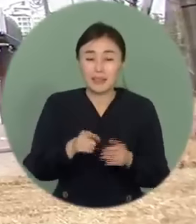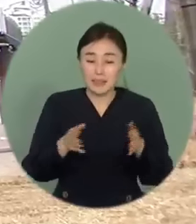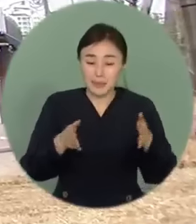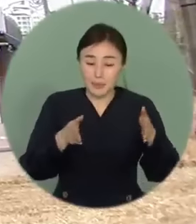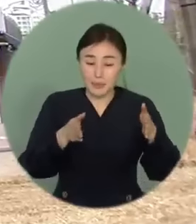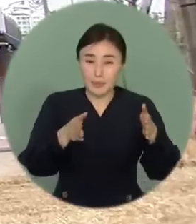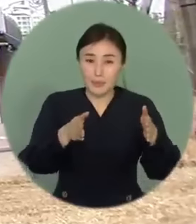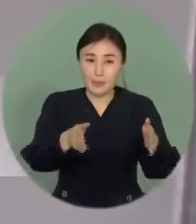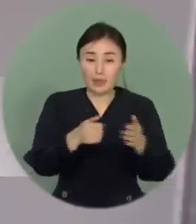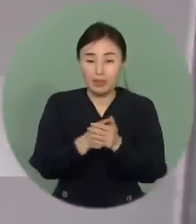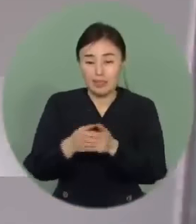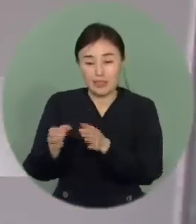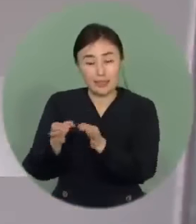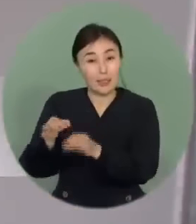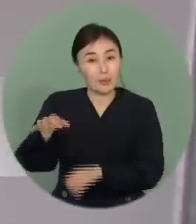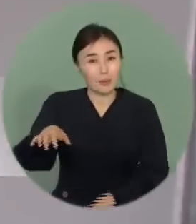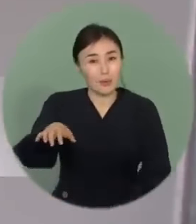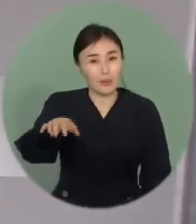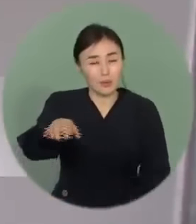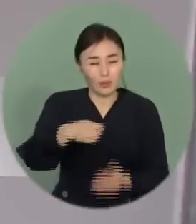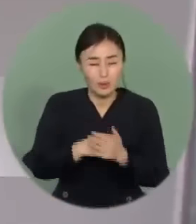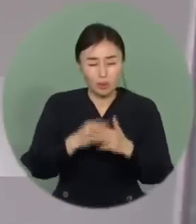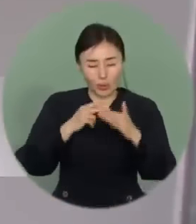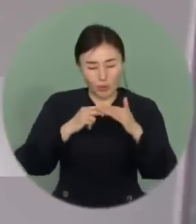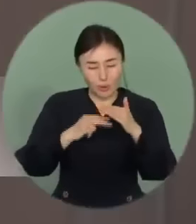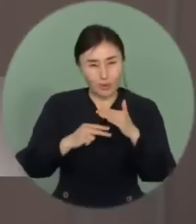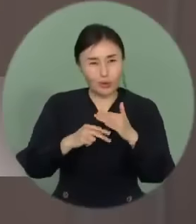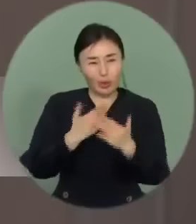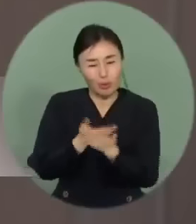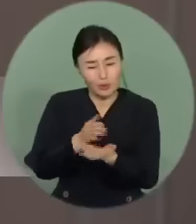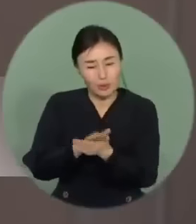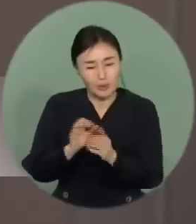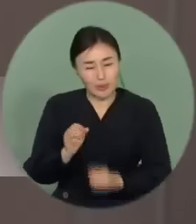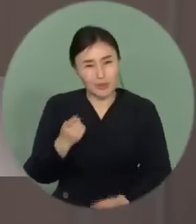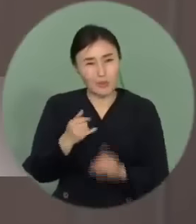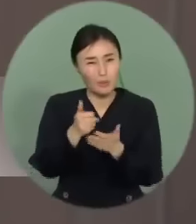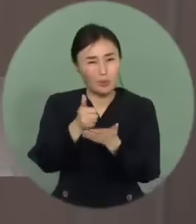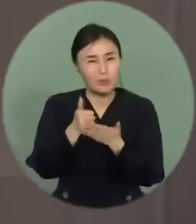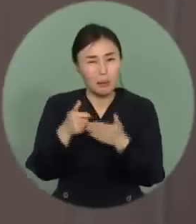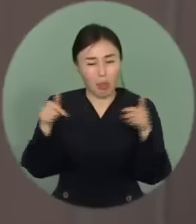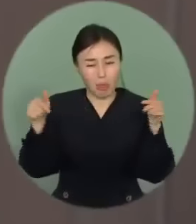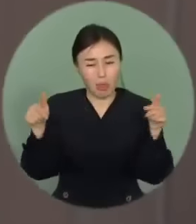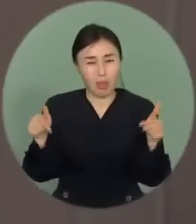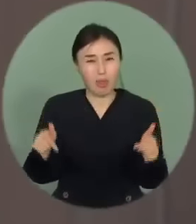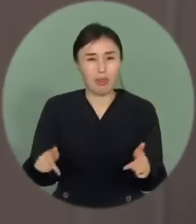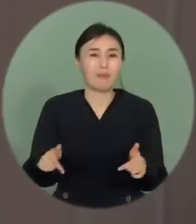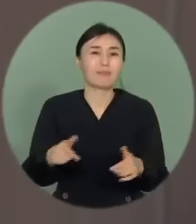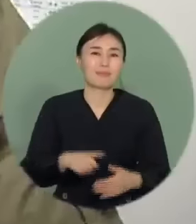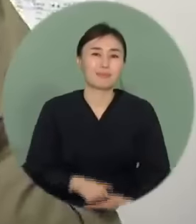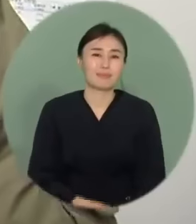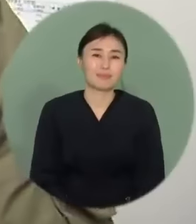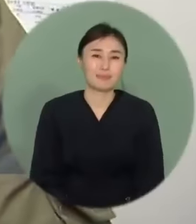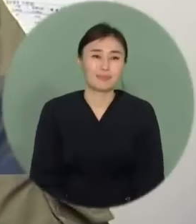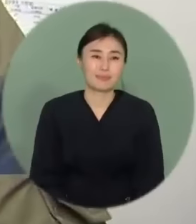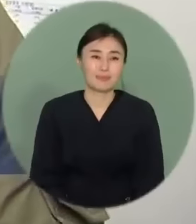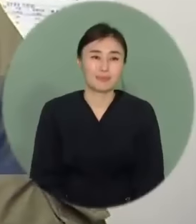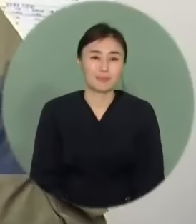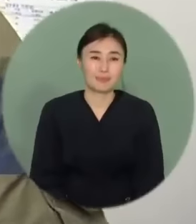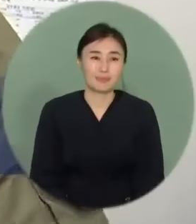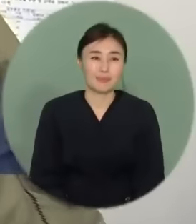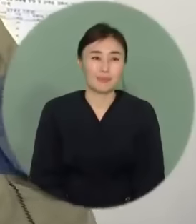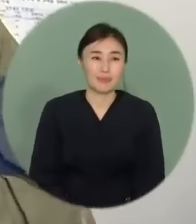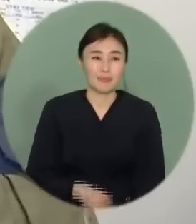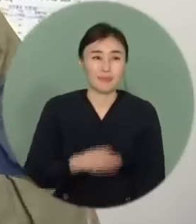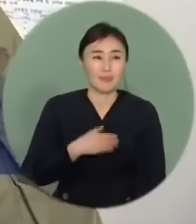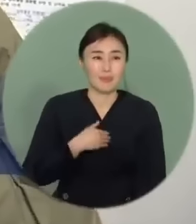푸드존은 주차 공간 지하철 공사소음 문제 등으로 손님의 발길이 끊긴지 오래라는 겁니다 거기에